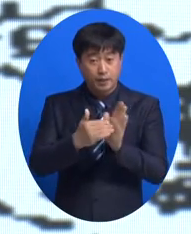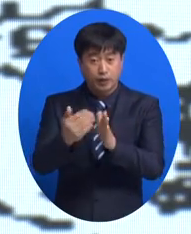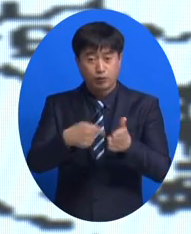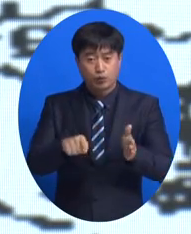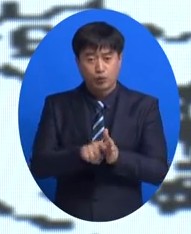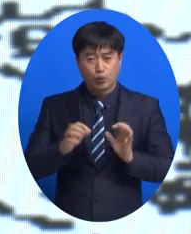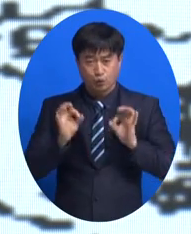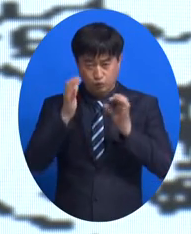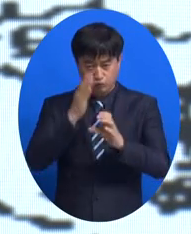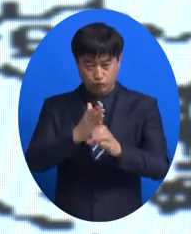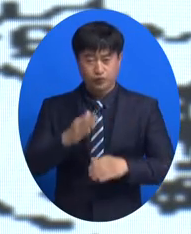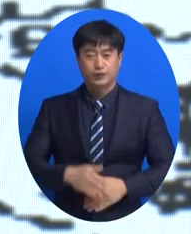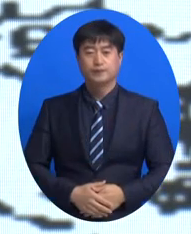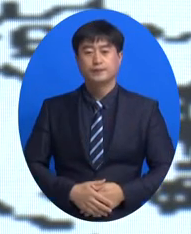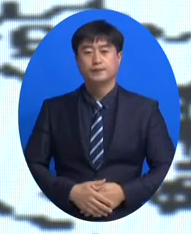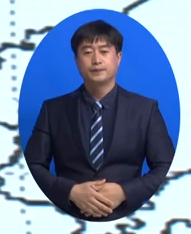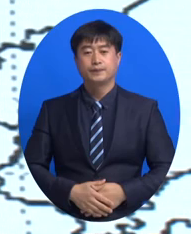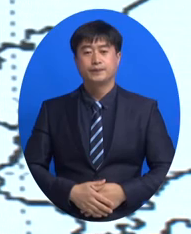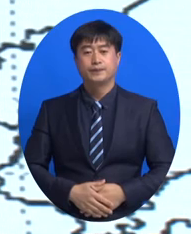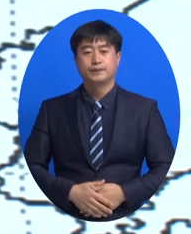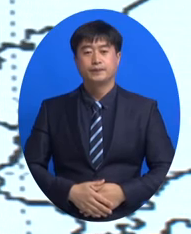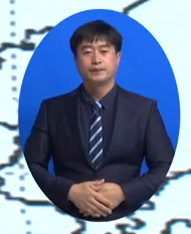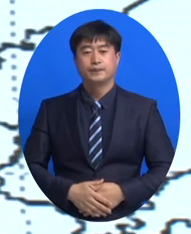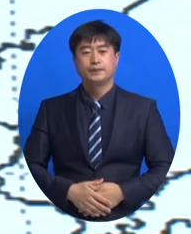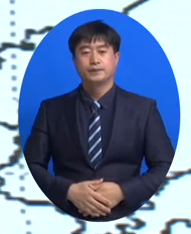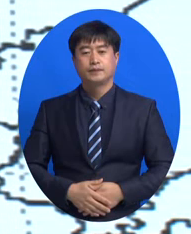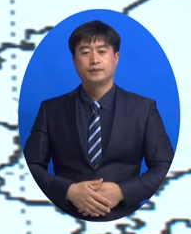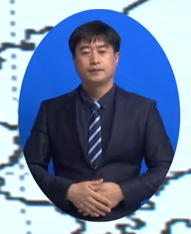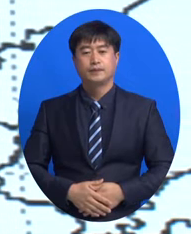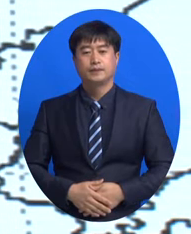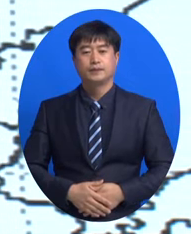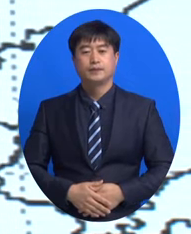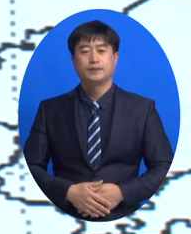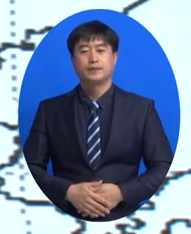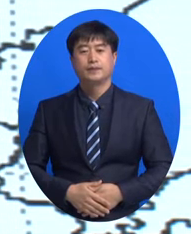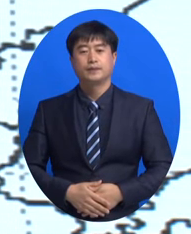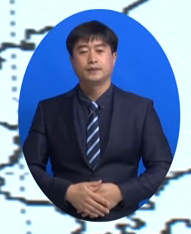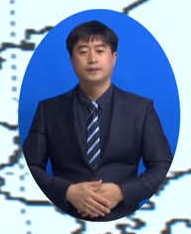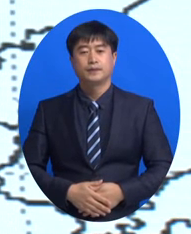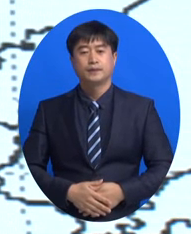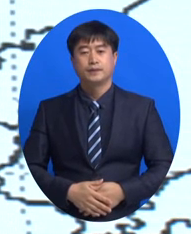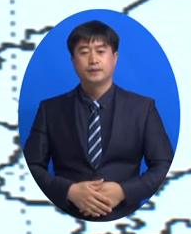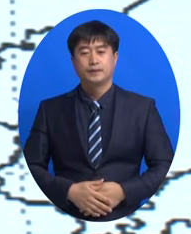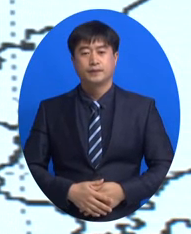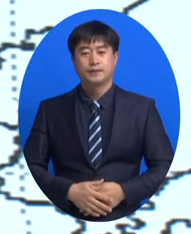자연재난을 예방하기 위해 총력을 기울이고 있습니다. 경기CCTV 최창순입니다.